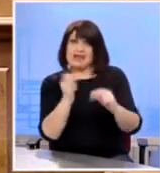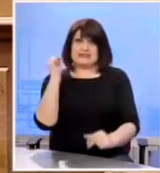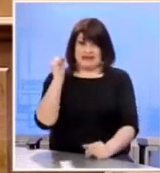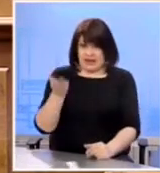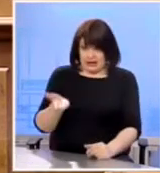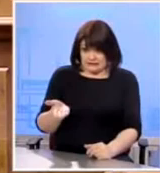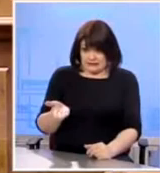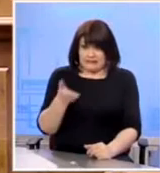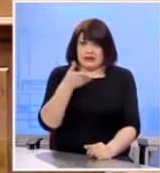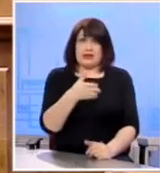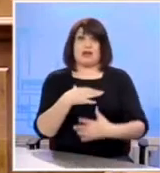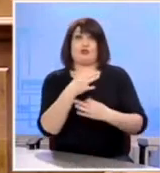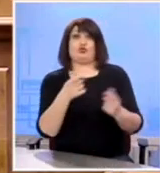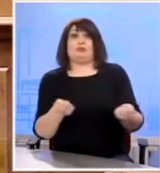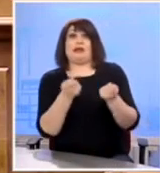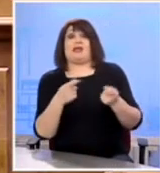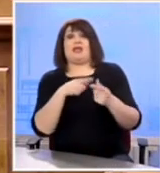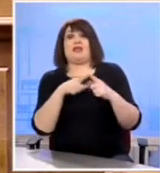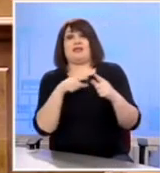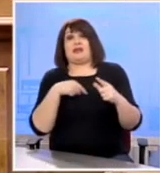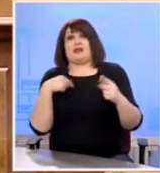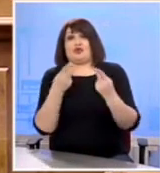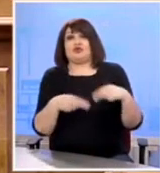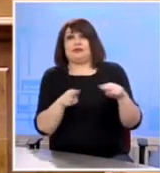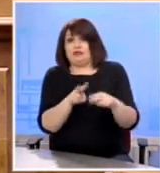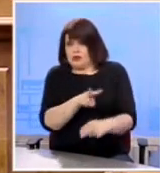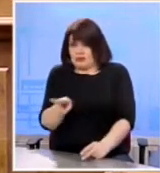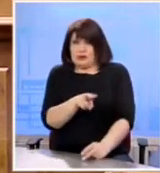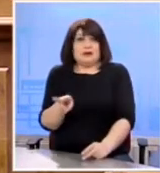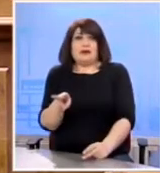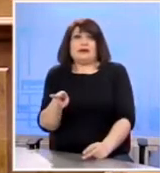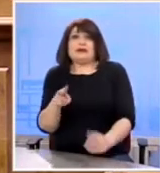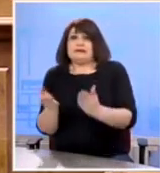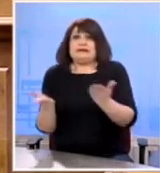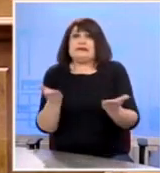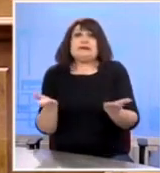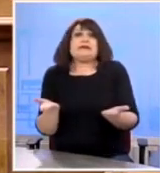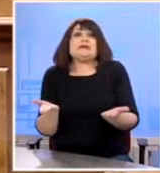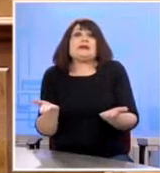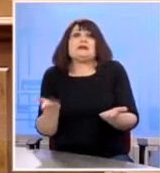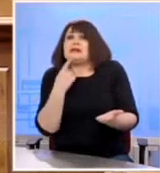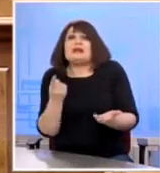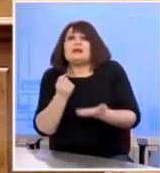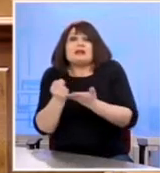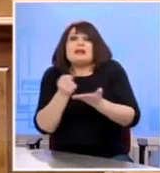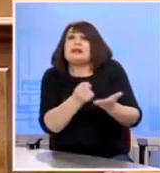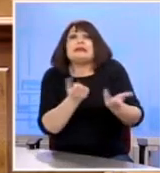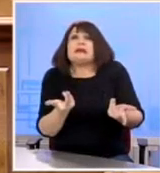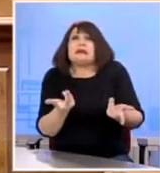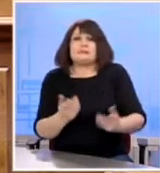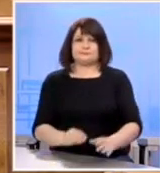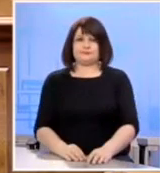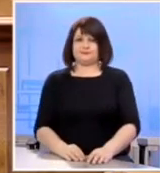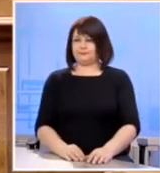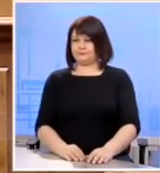συνδικαλιστής και εκπρόσωπος των εργαζομένων στο Διοικητικό Συμβούλιο της εταιρείας, από ποια μεριά του τραπεζιού θα κάθεται. Άρα λοιπόν νομίζω ότι